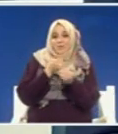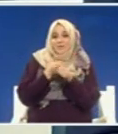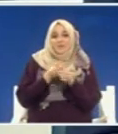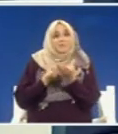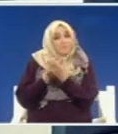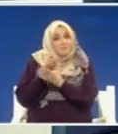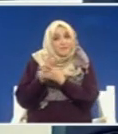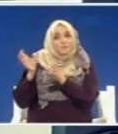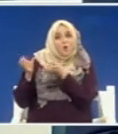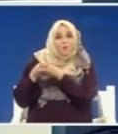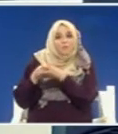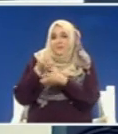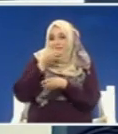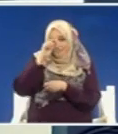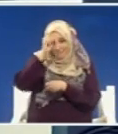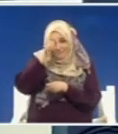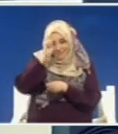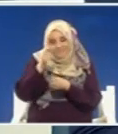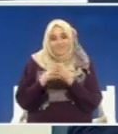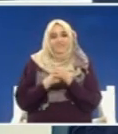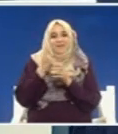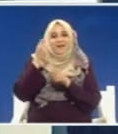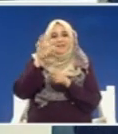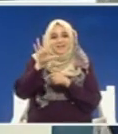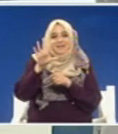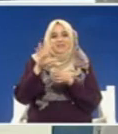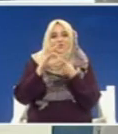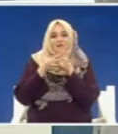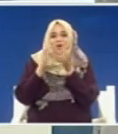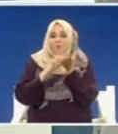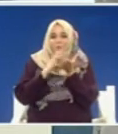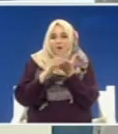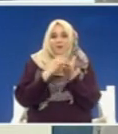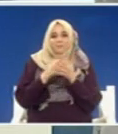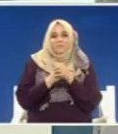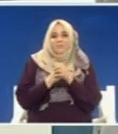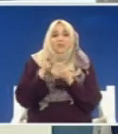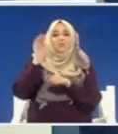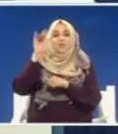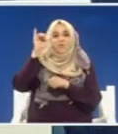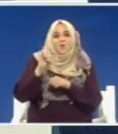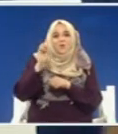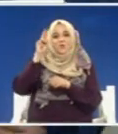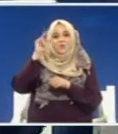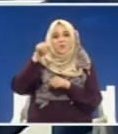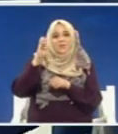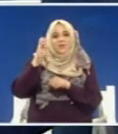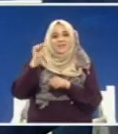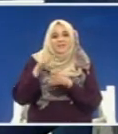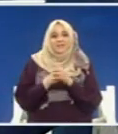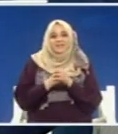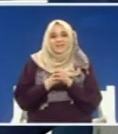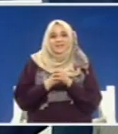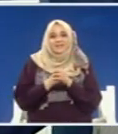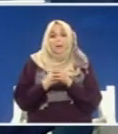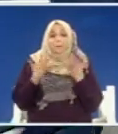لكم تحيات الفريق التقني العامل اللحظة بالخامسة، قناة القرآن الكريم من الجزائر بقيادة يونس مسيلين إخراجا.